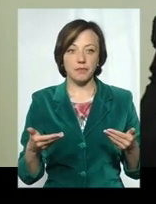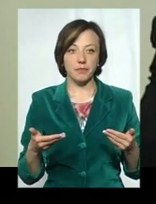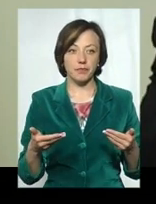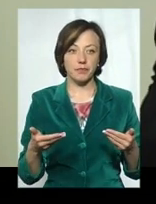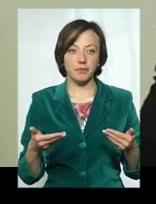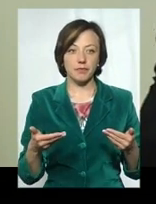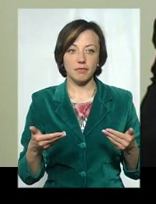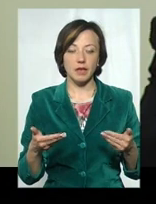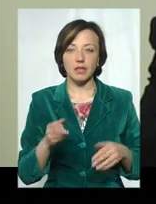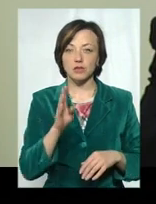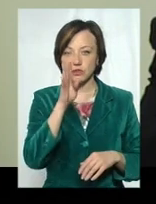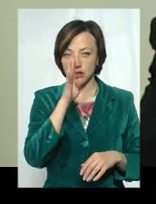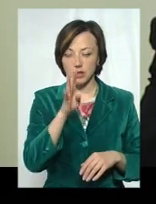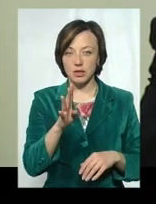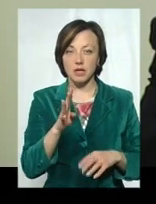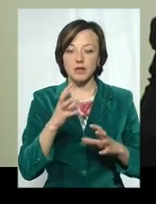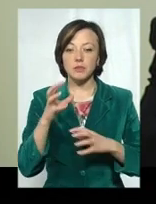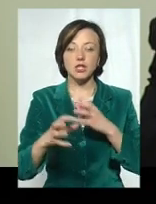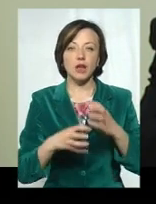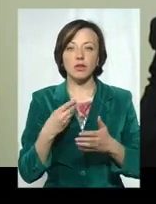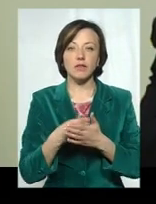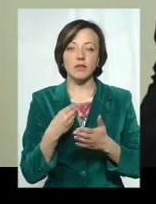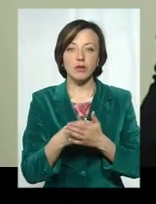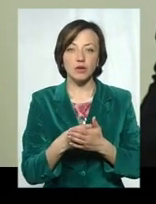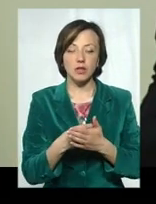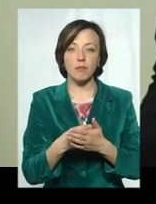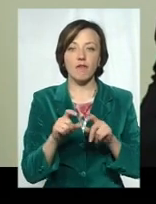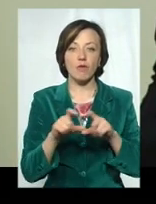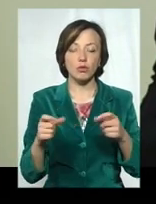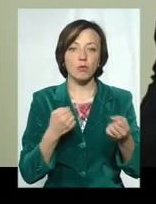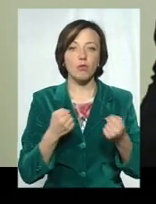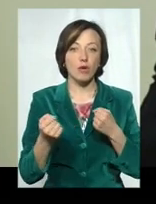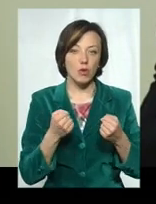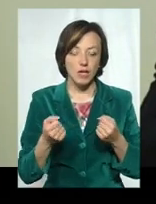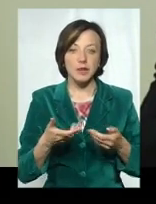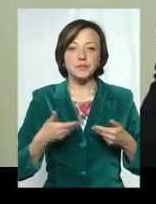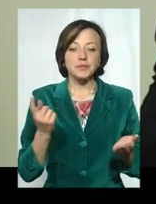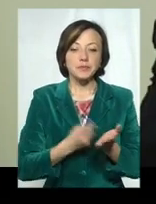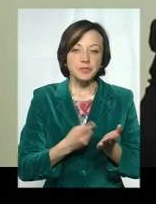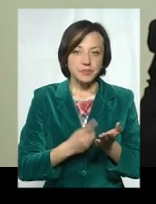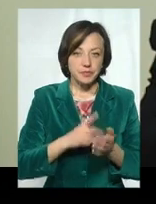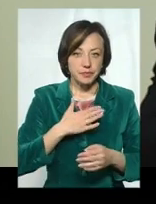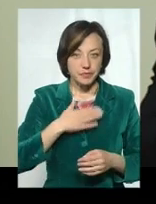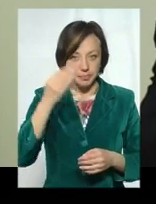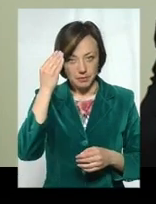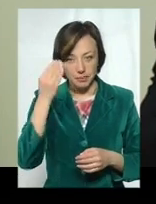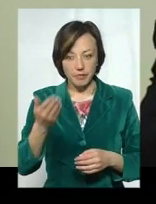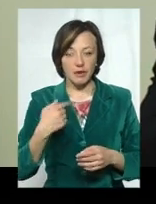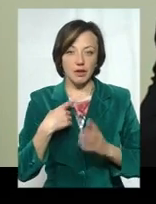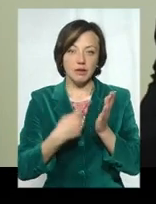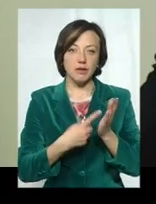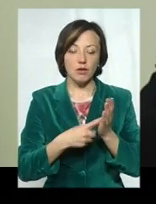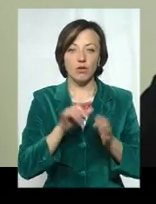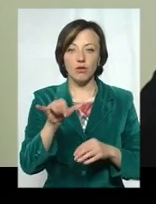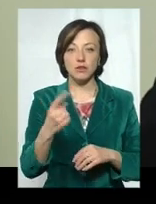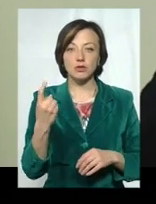коли ми вели переговори, ми 4 місяці з Міжнародним валютним фондом боролися. Ми доводили нашу точку зору, вони нам свою. Вони кажуть, у